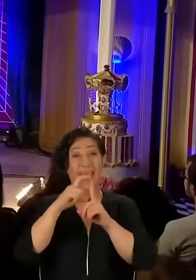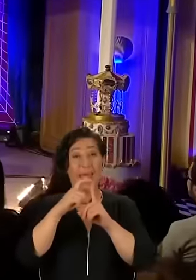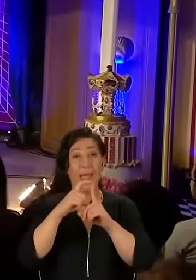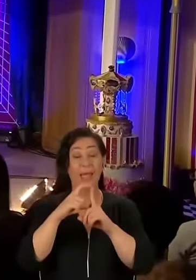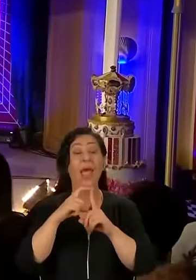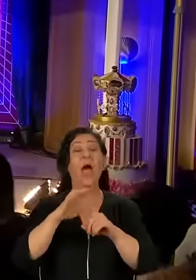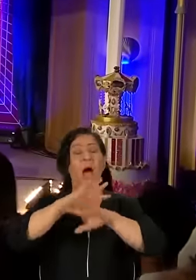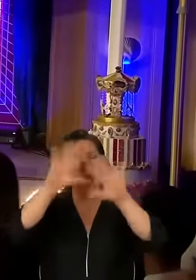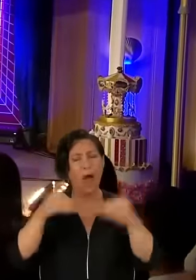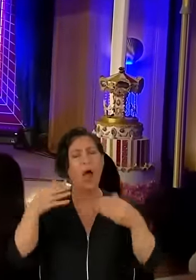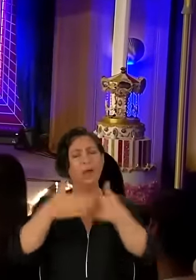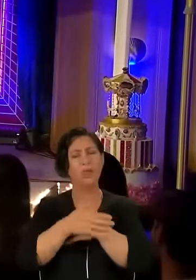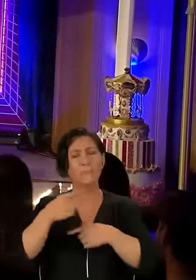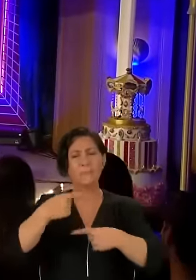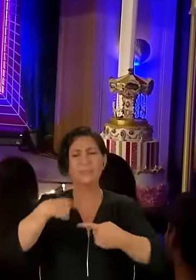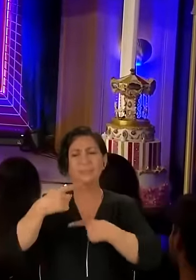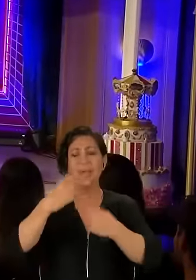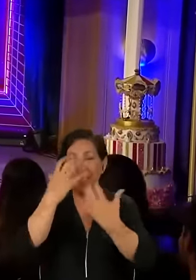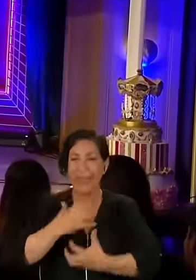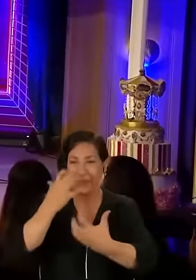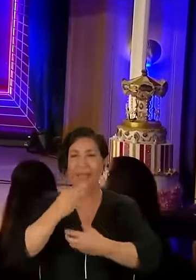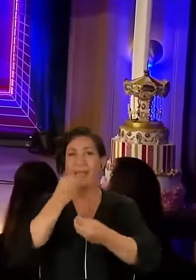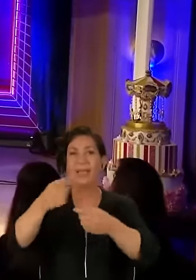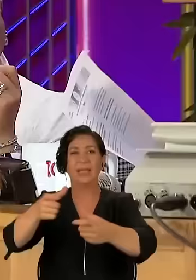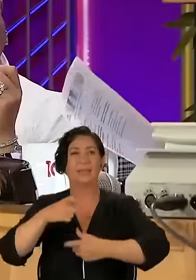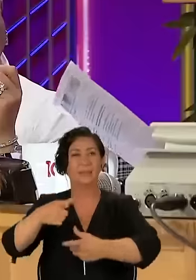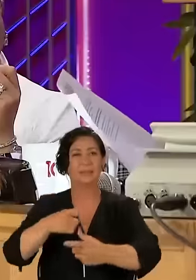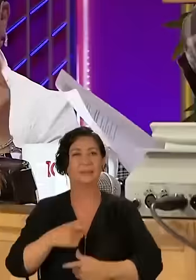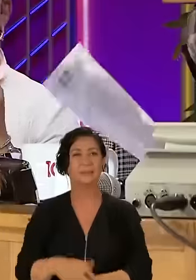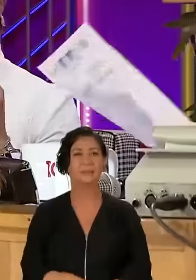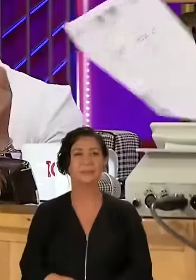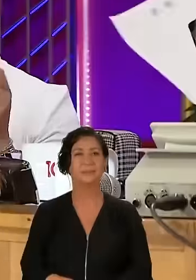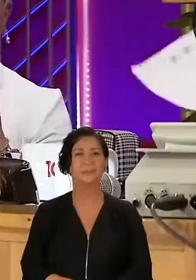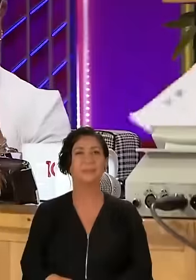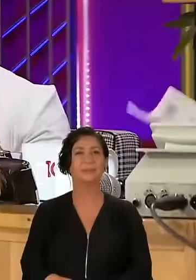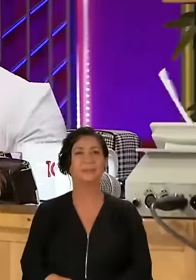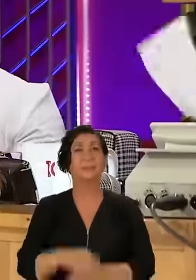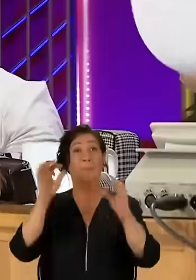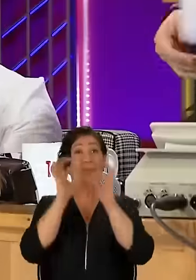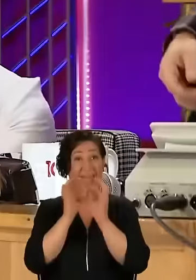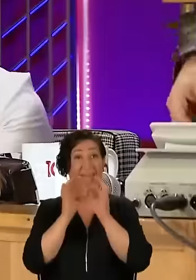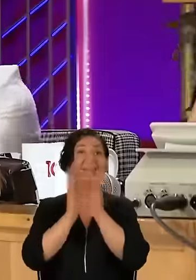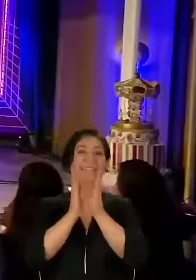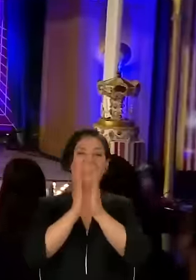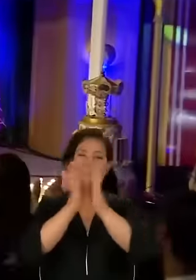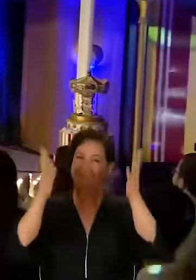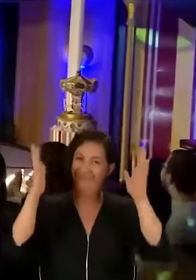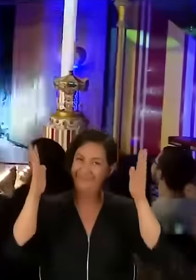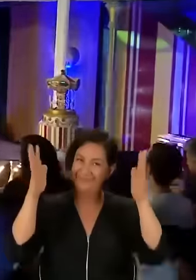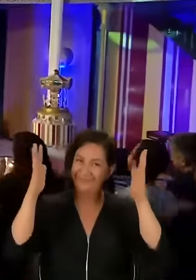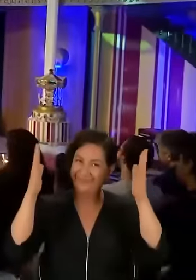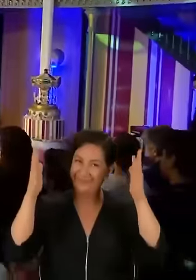D. Her akşam bizimle ilgilenir, yemek getirirdi. D. Bravo!